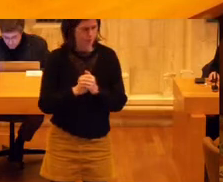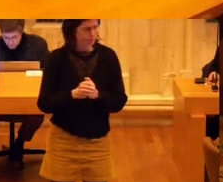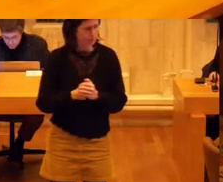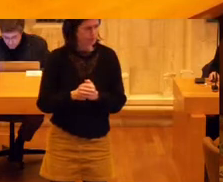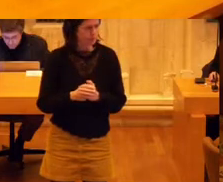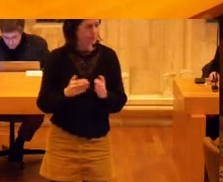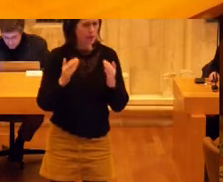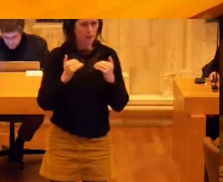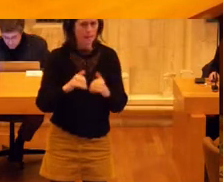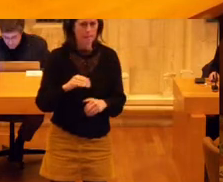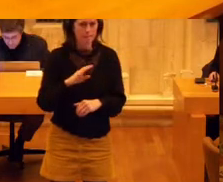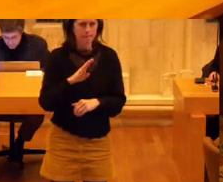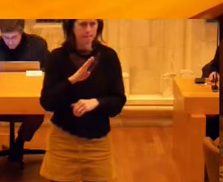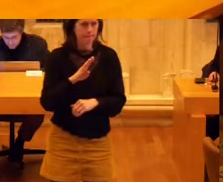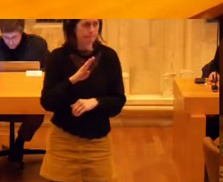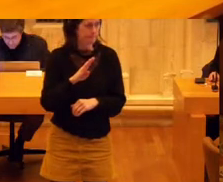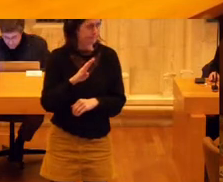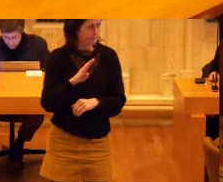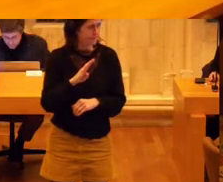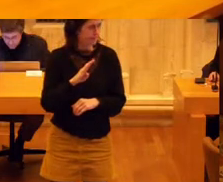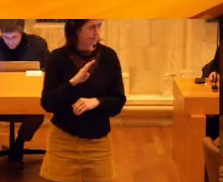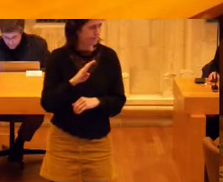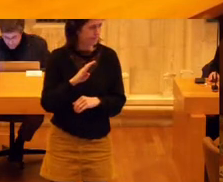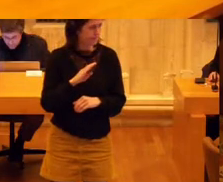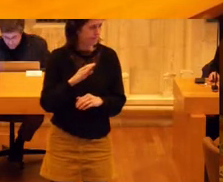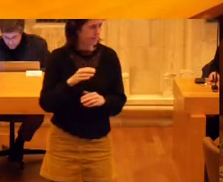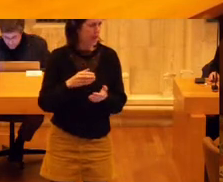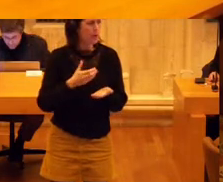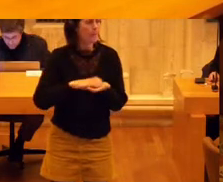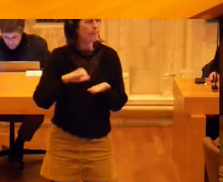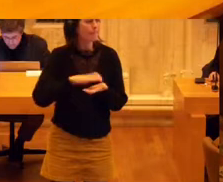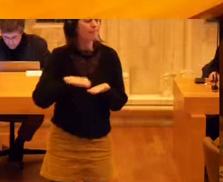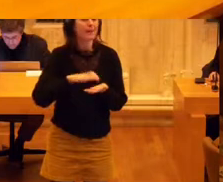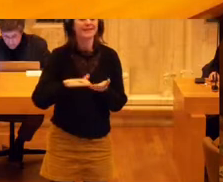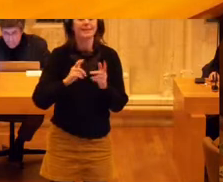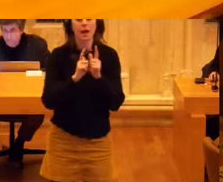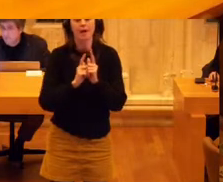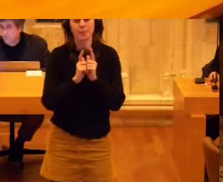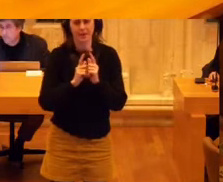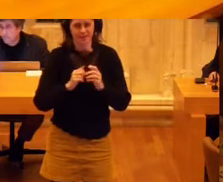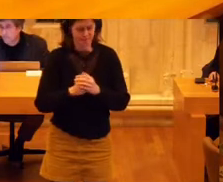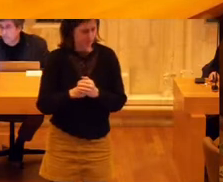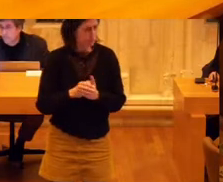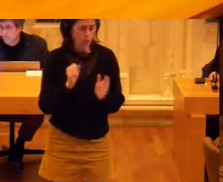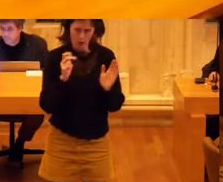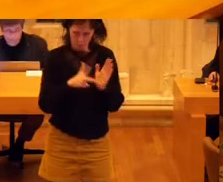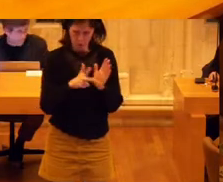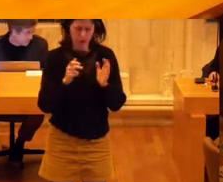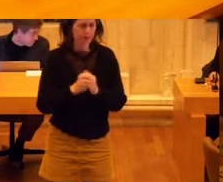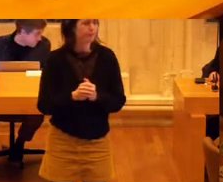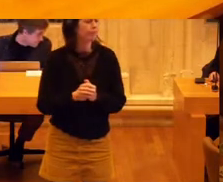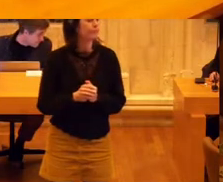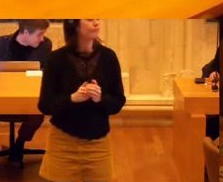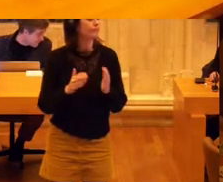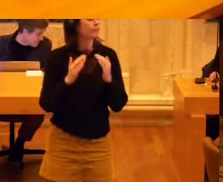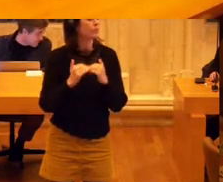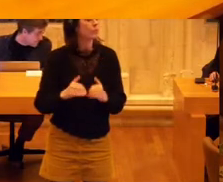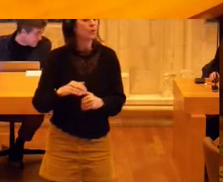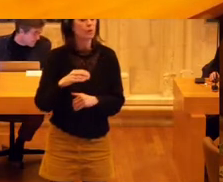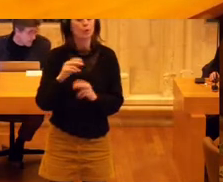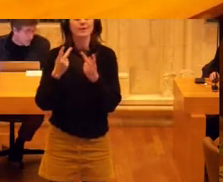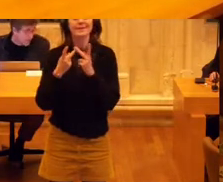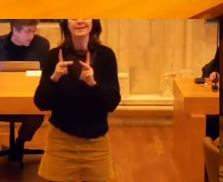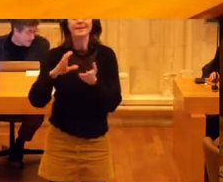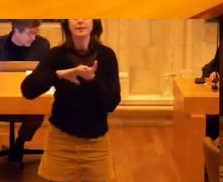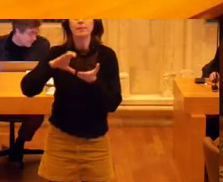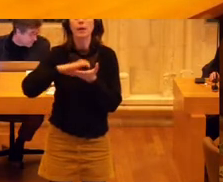ABI, pas de questions. Adopté. Le City Pass, renouvellement de la convention avec